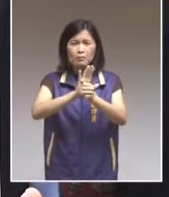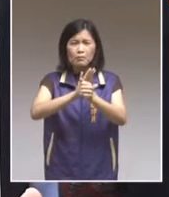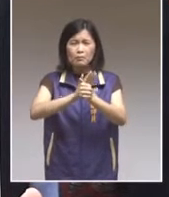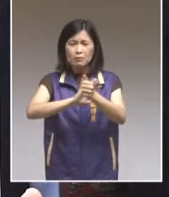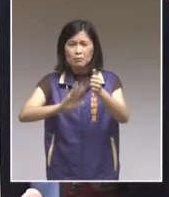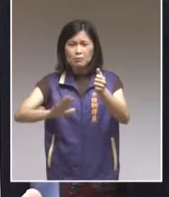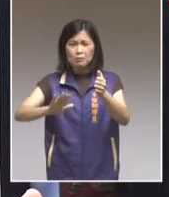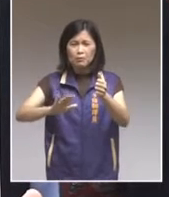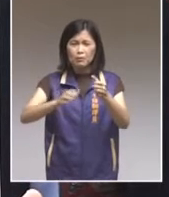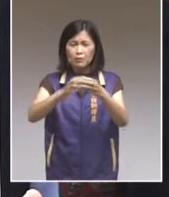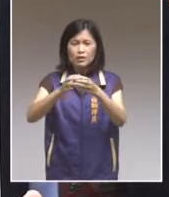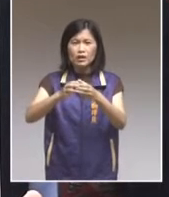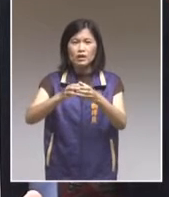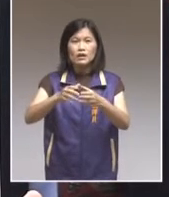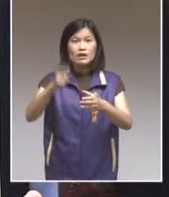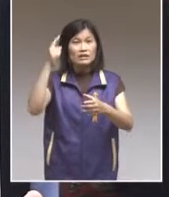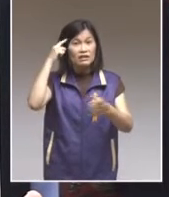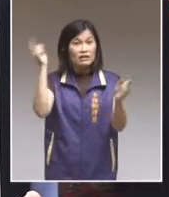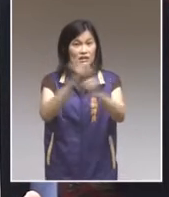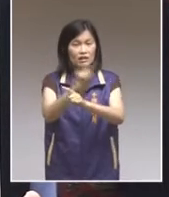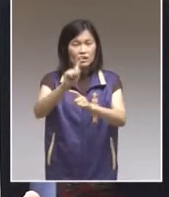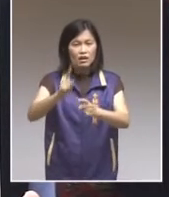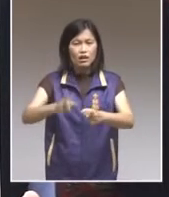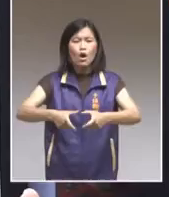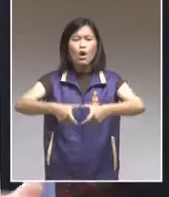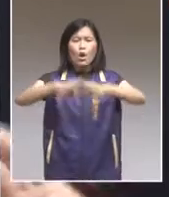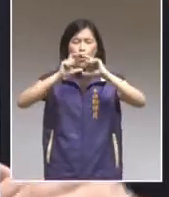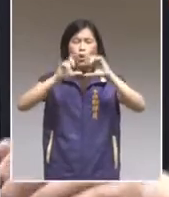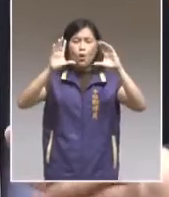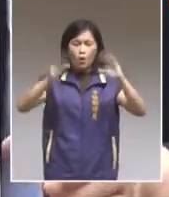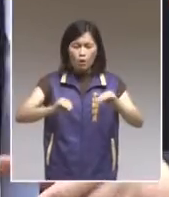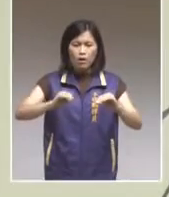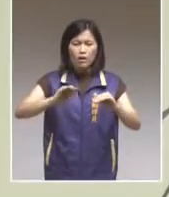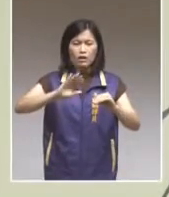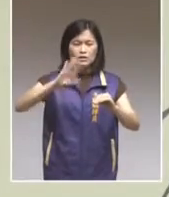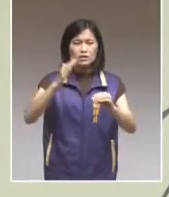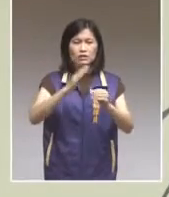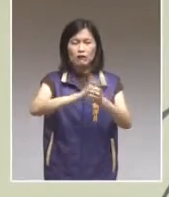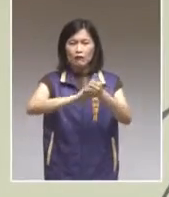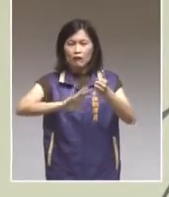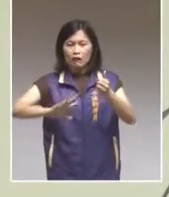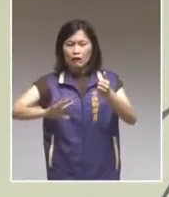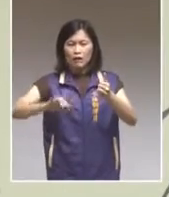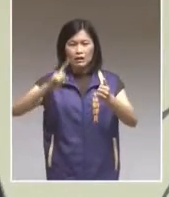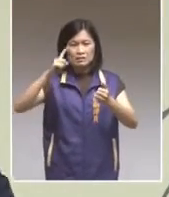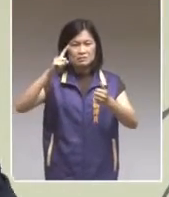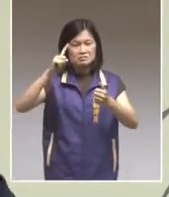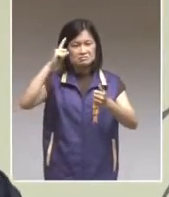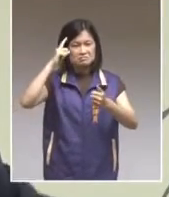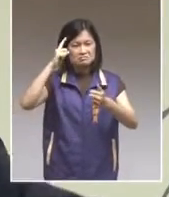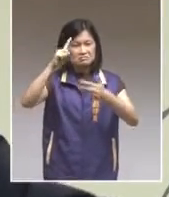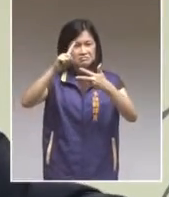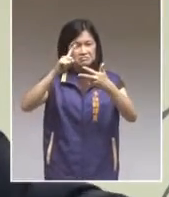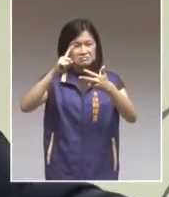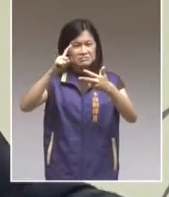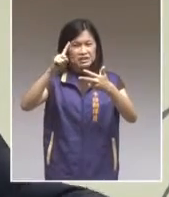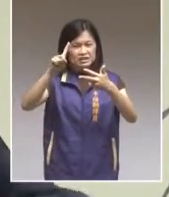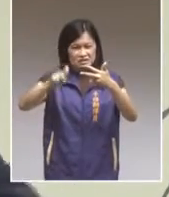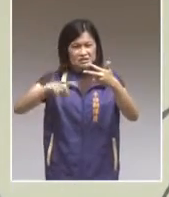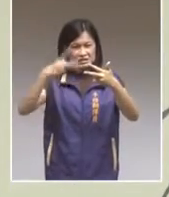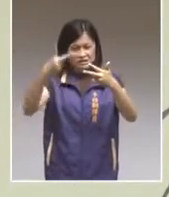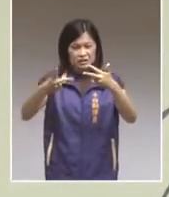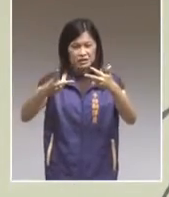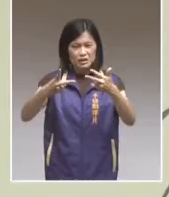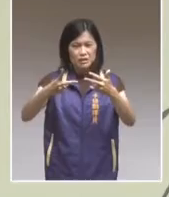后还一直症状会超过12个礼拜，会留下有一些严重的后遗症哈。所